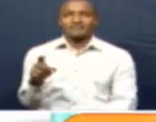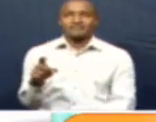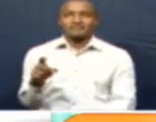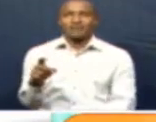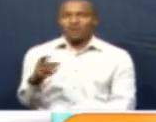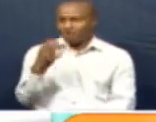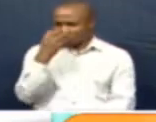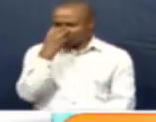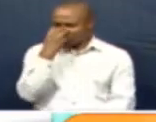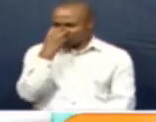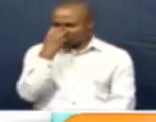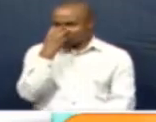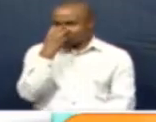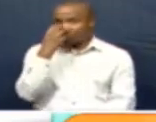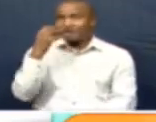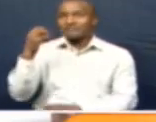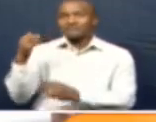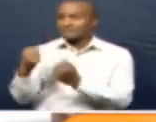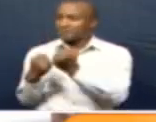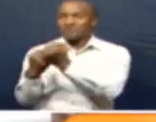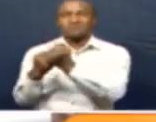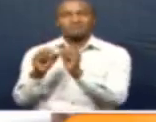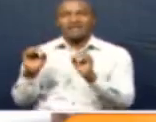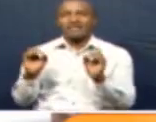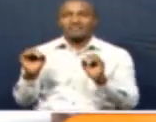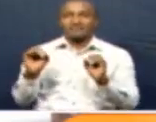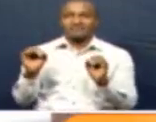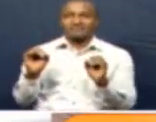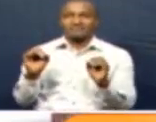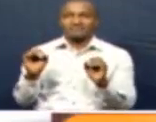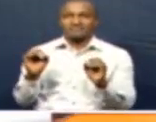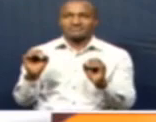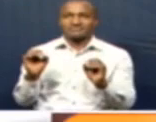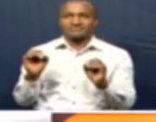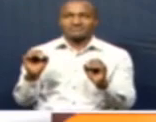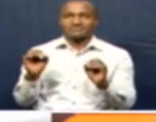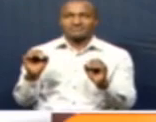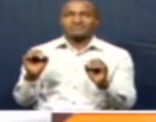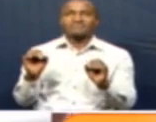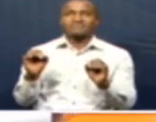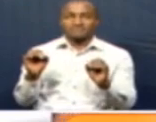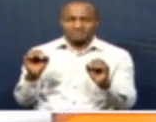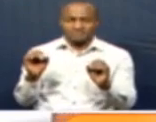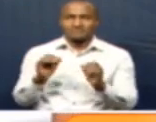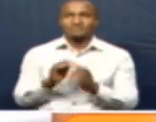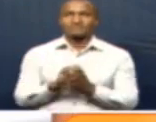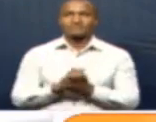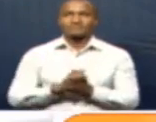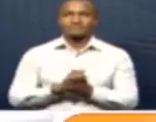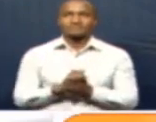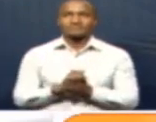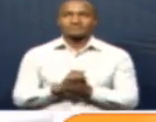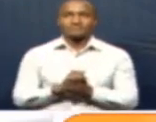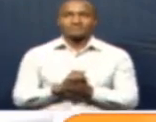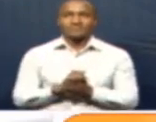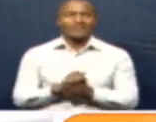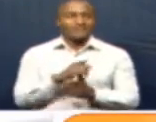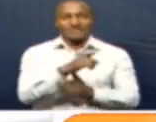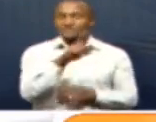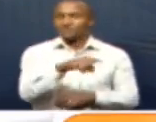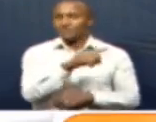kuegemea mrengo wala iwapo mazungumzo hayo yataendelea na kura ya maamuzi kufanyika baadaye. It will be